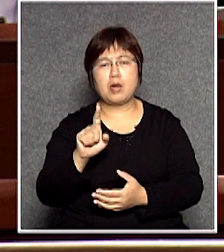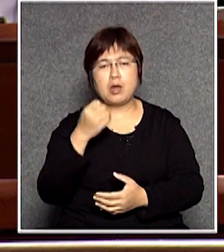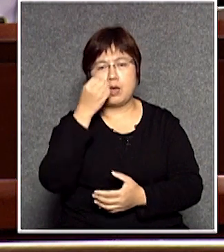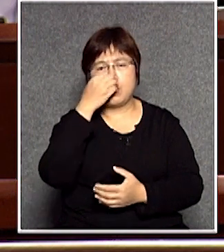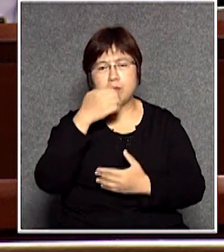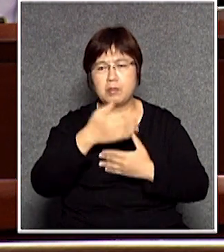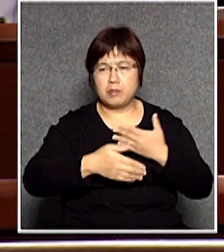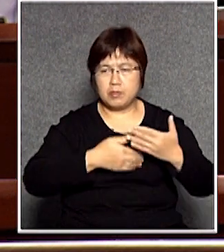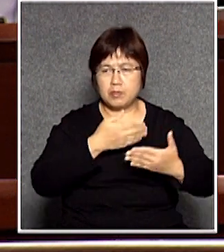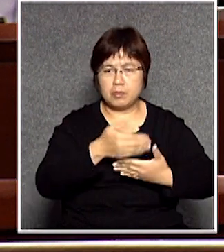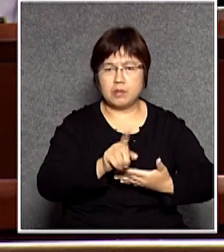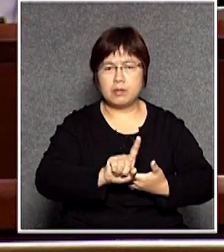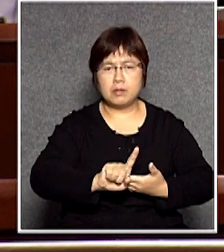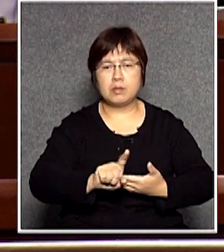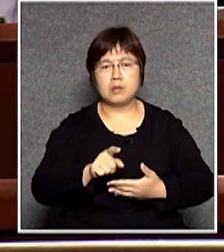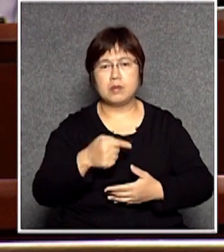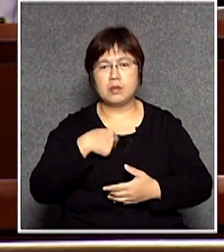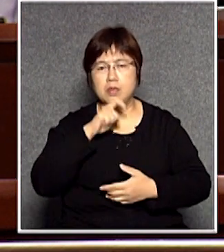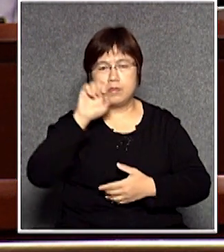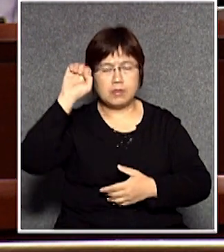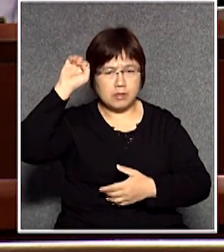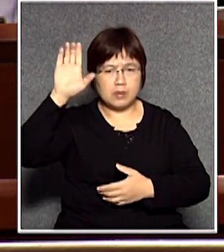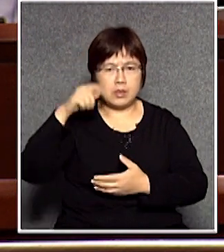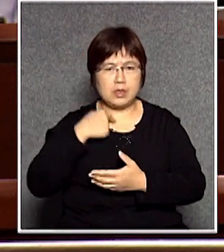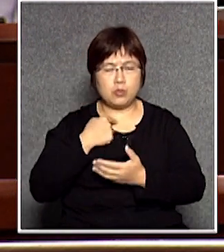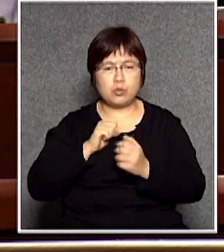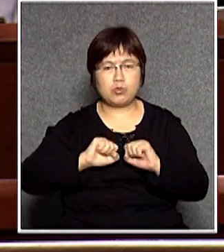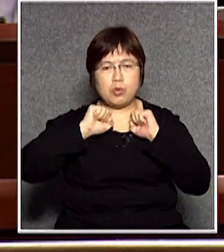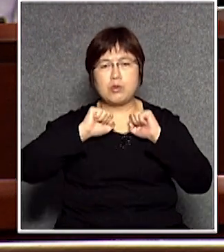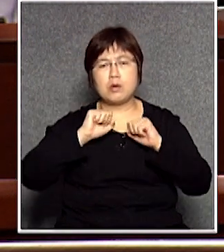走到這一步，為什麼是有人要提出是要獨立。